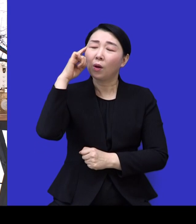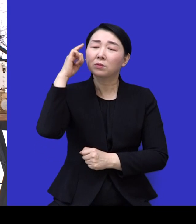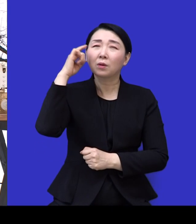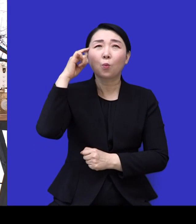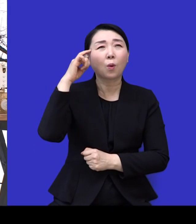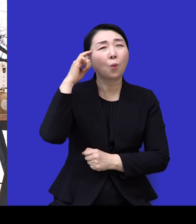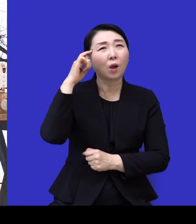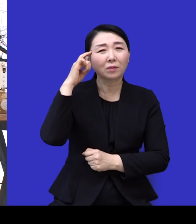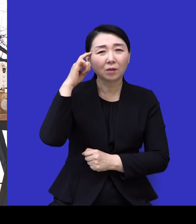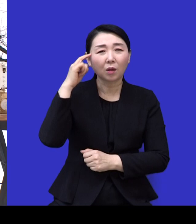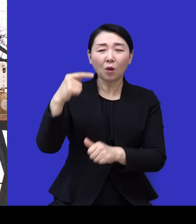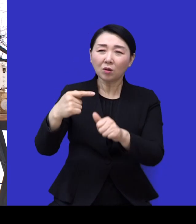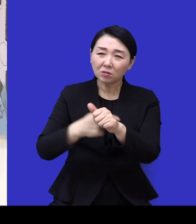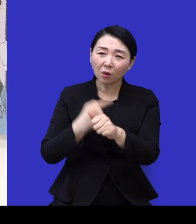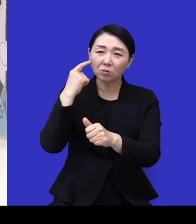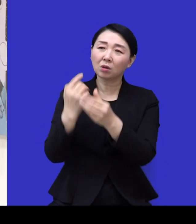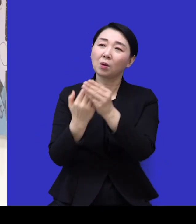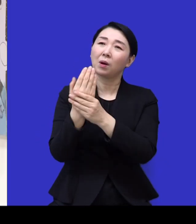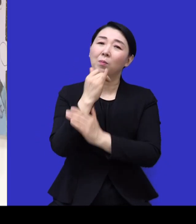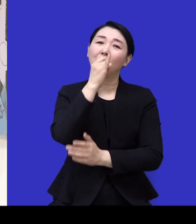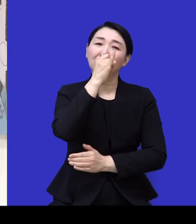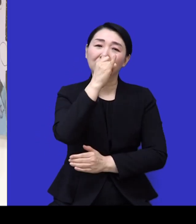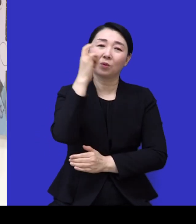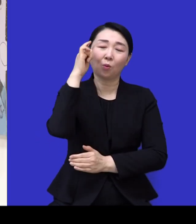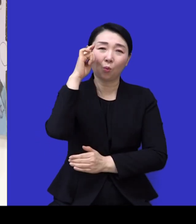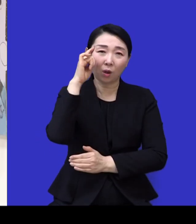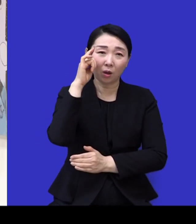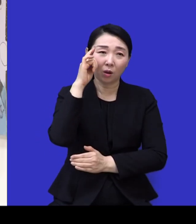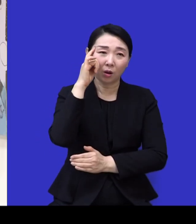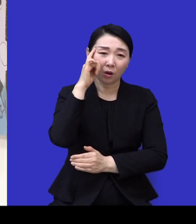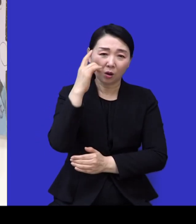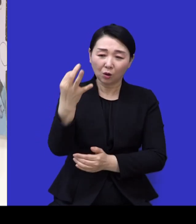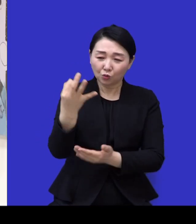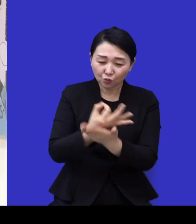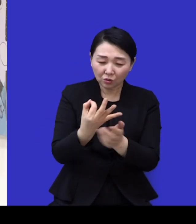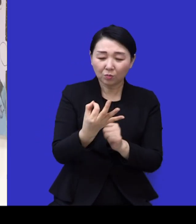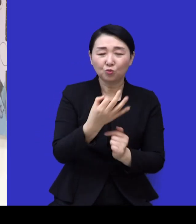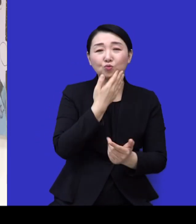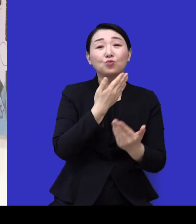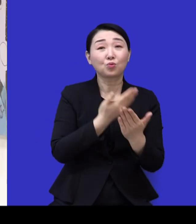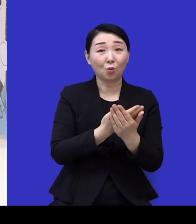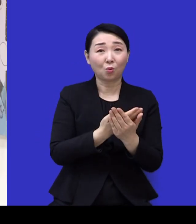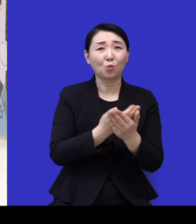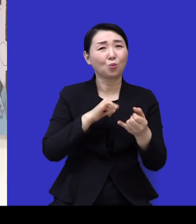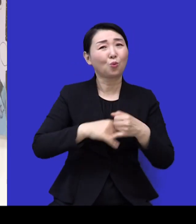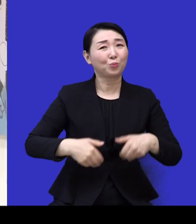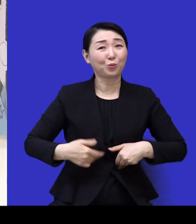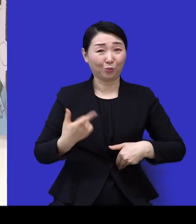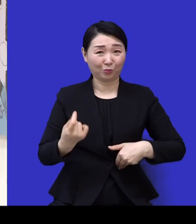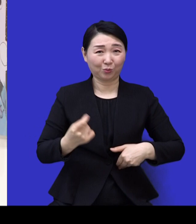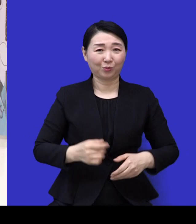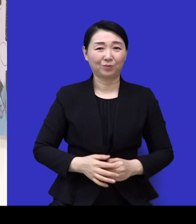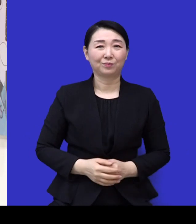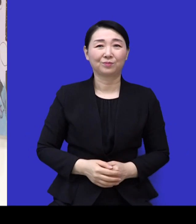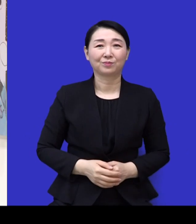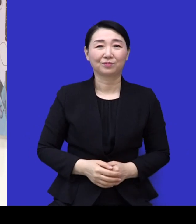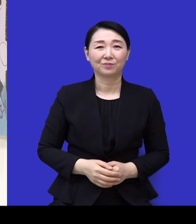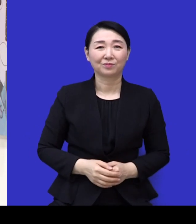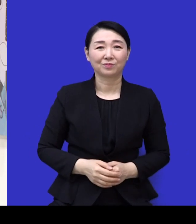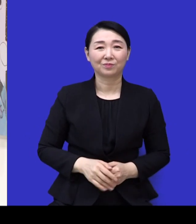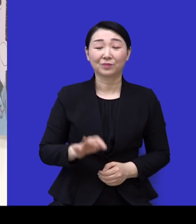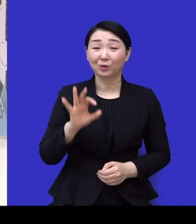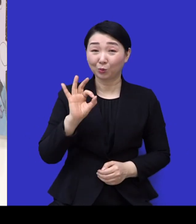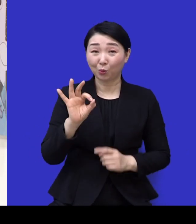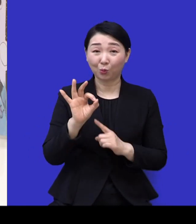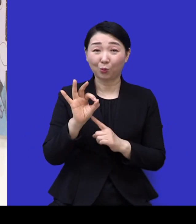예. 아까 말씀하신 대로 경제적인 거 너무 중요하죠. 예. 없으면 안 되는 거고 또 있어야 되는